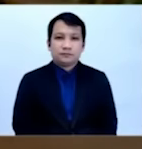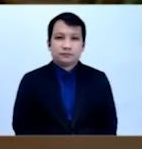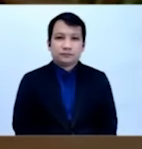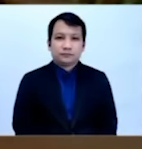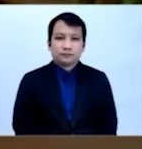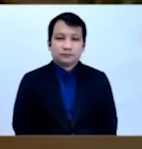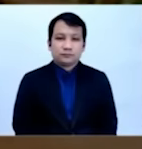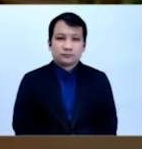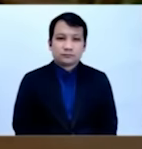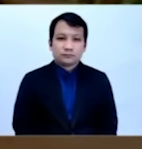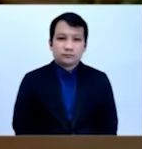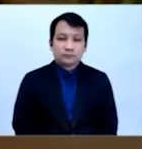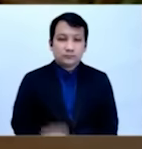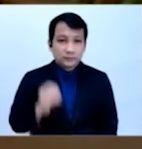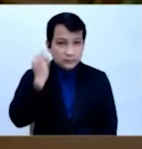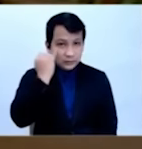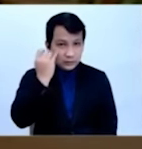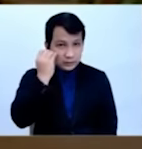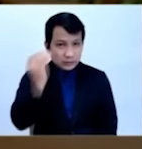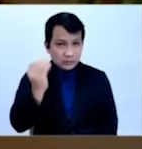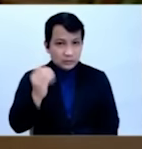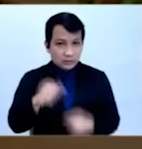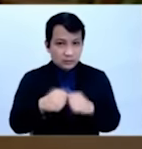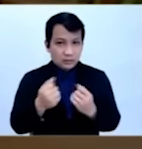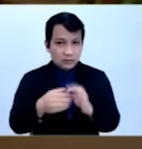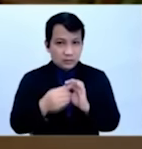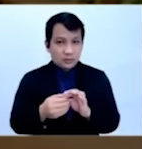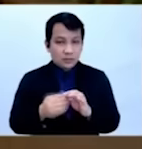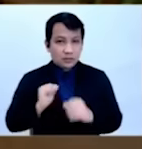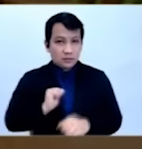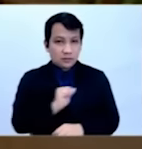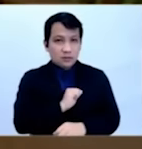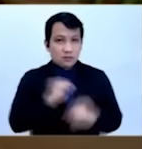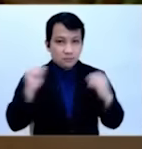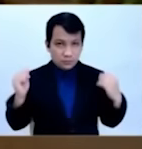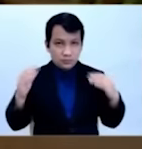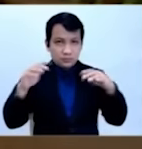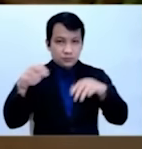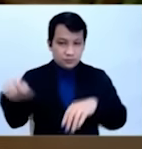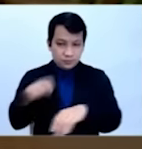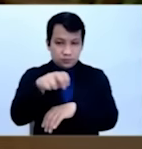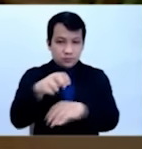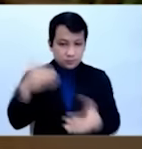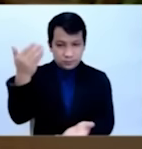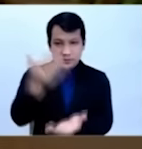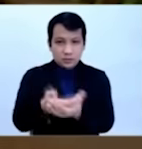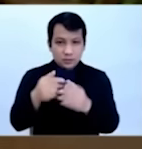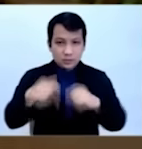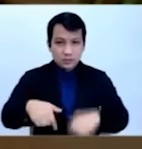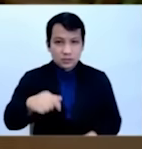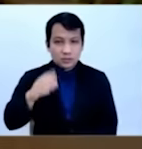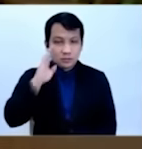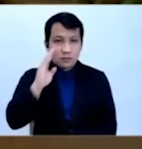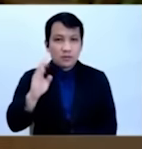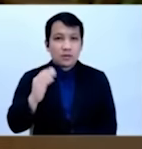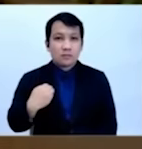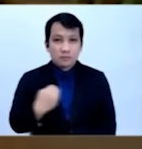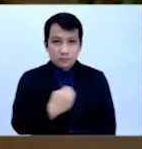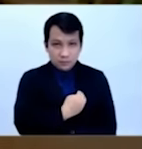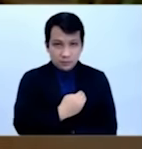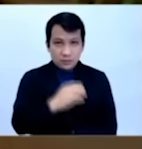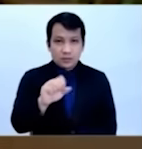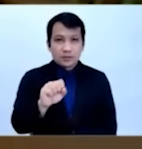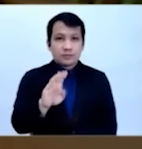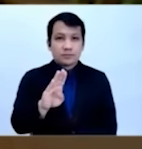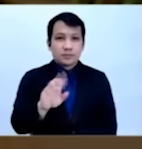Jess, Nikki, kahit naka-break ang Senado, dumayo at kinausap ni Senator Ronald Bato de la Rosa ang mga miyembro ng SBSI